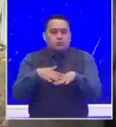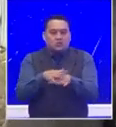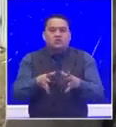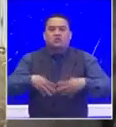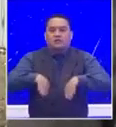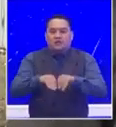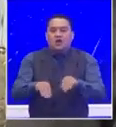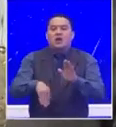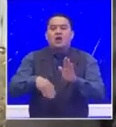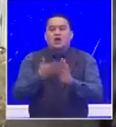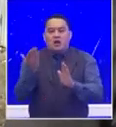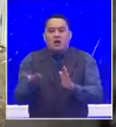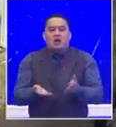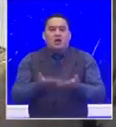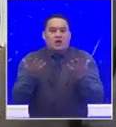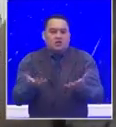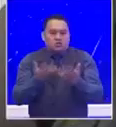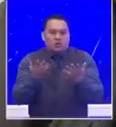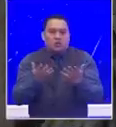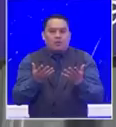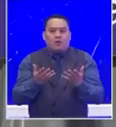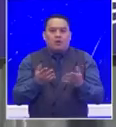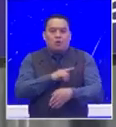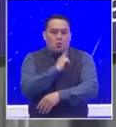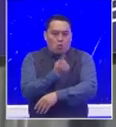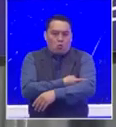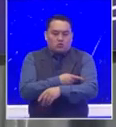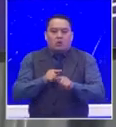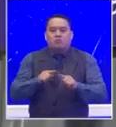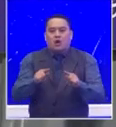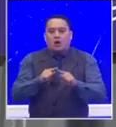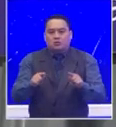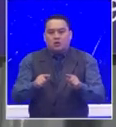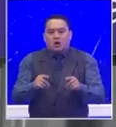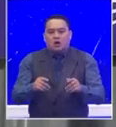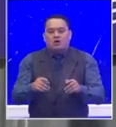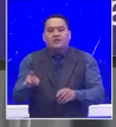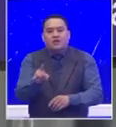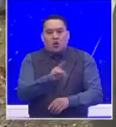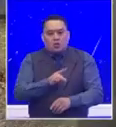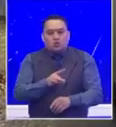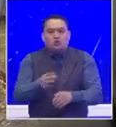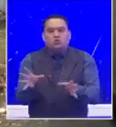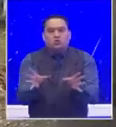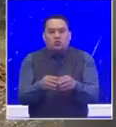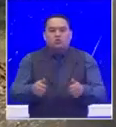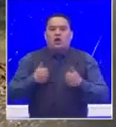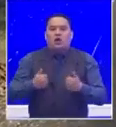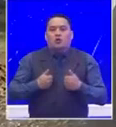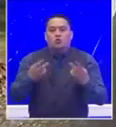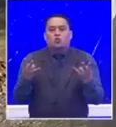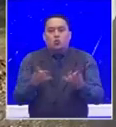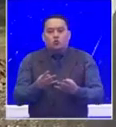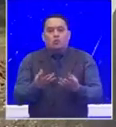что многим жить станет легче. Добровольцы ЖТСУ прилагают массу усилий по пропаганде волонтерского движения в регионе. Благодаря их стараниям